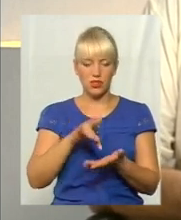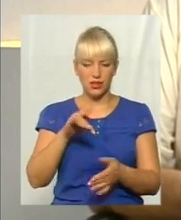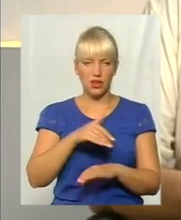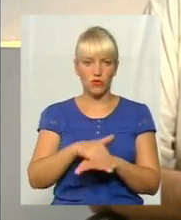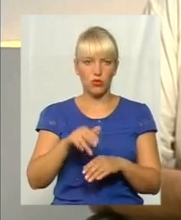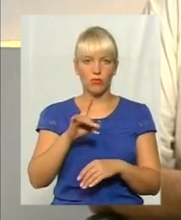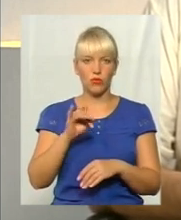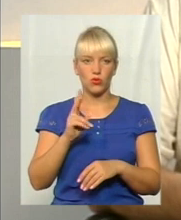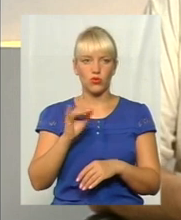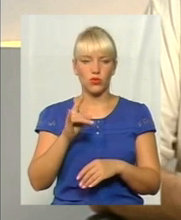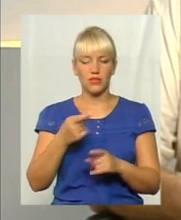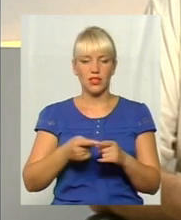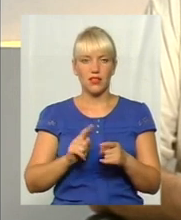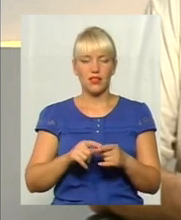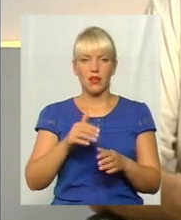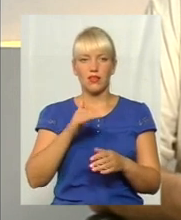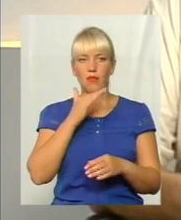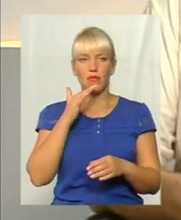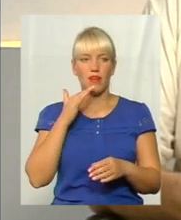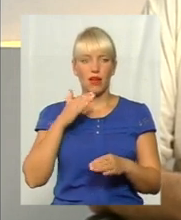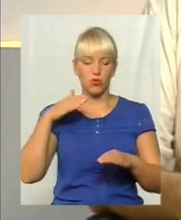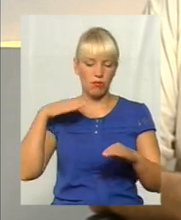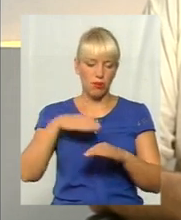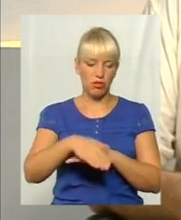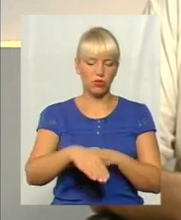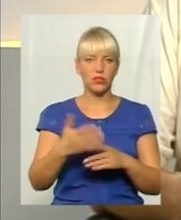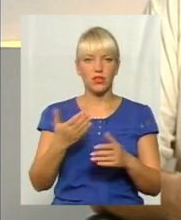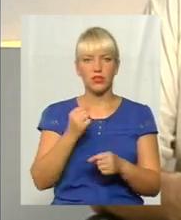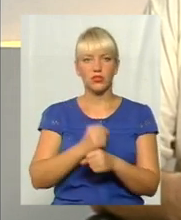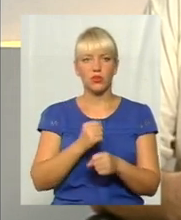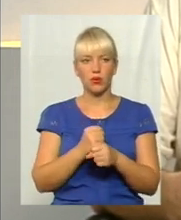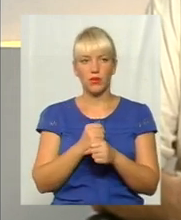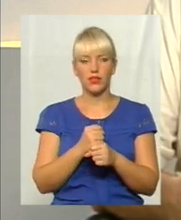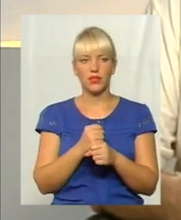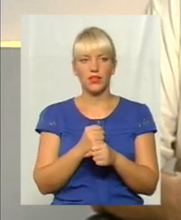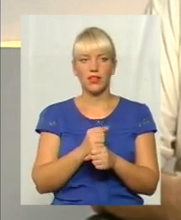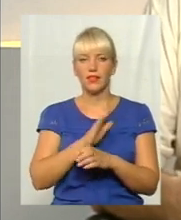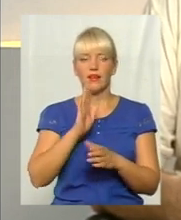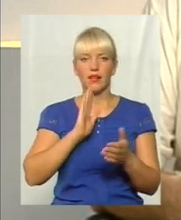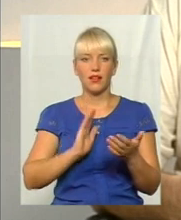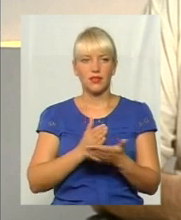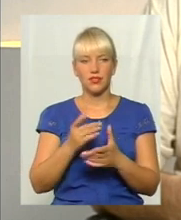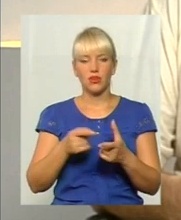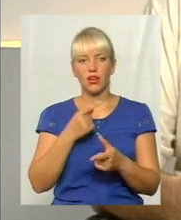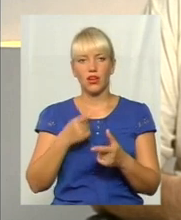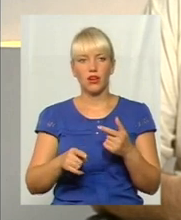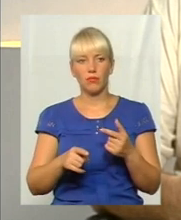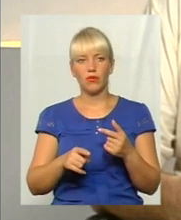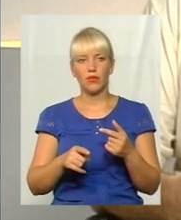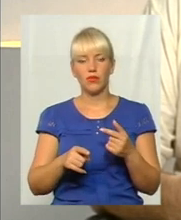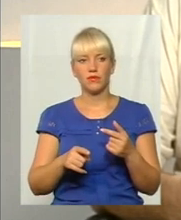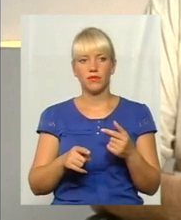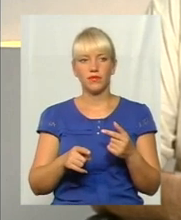вулиця, але на ній дуже багато пандусів, які або зроблені неякісно, або навіть є